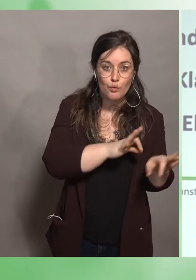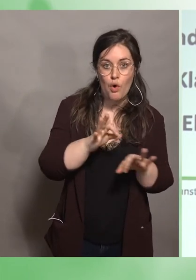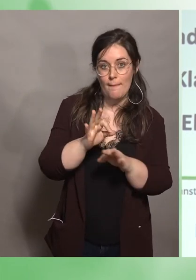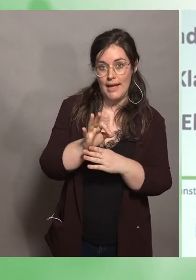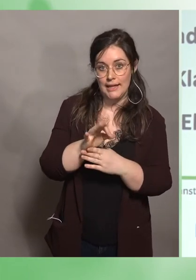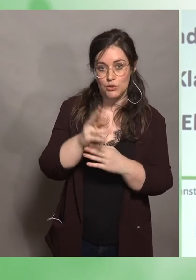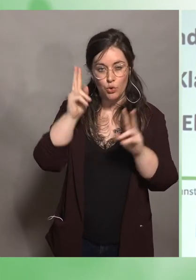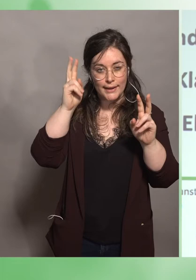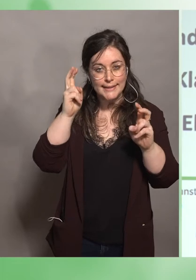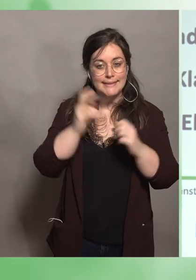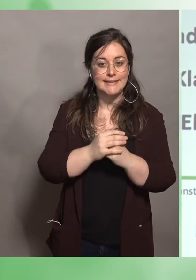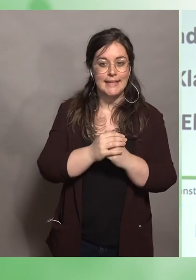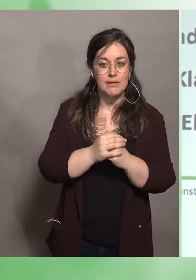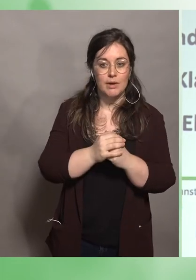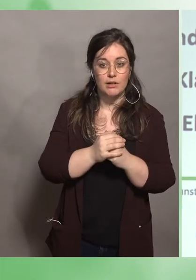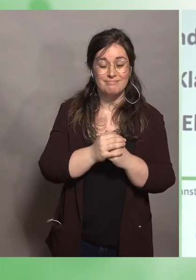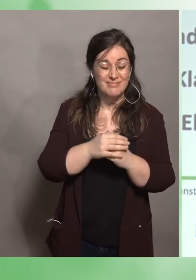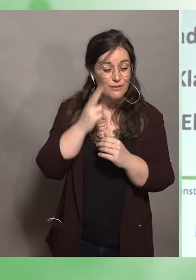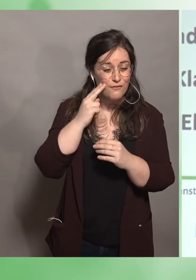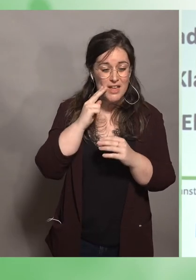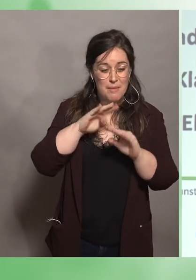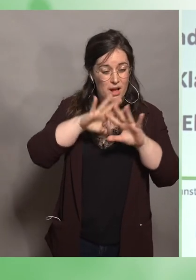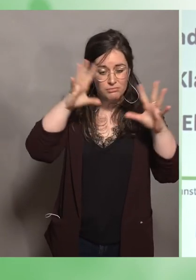das Thema über das ganze Unternehmen